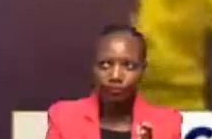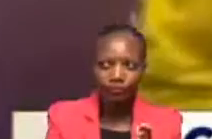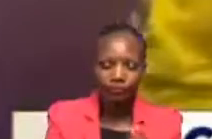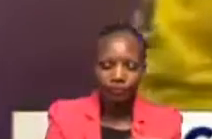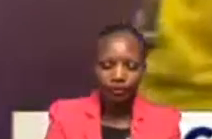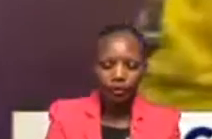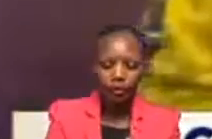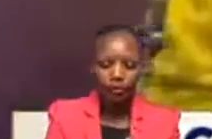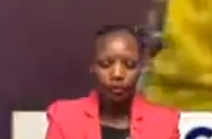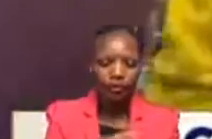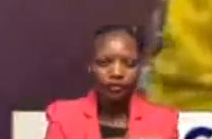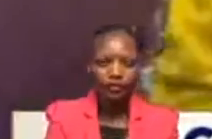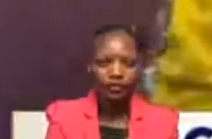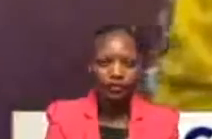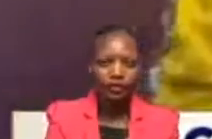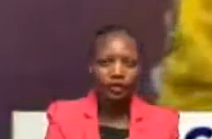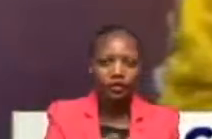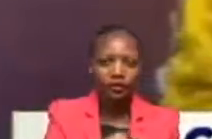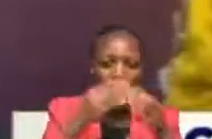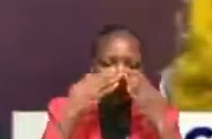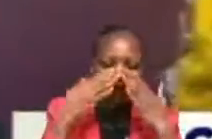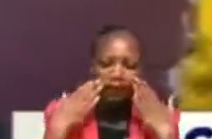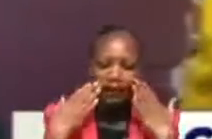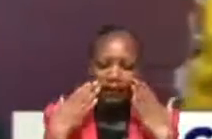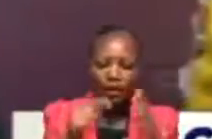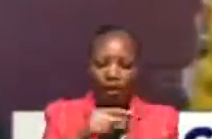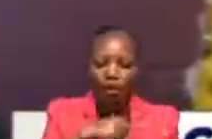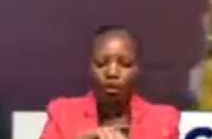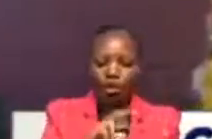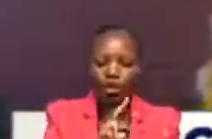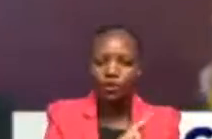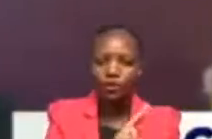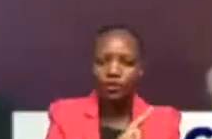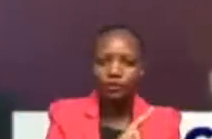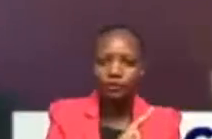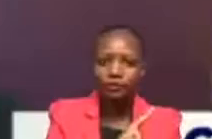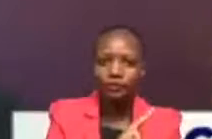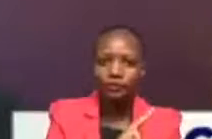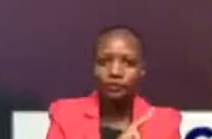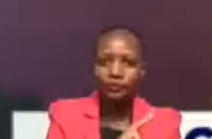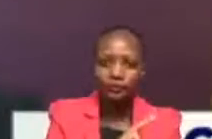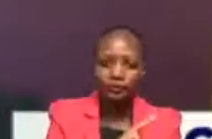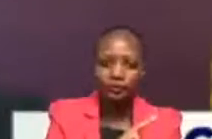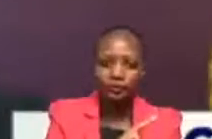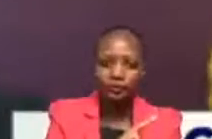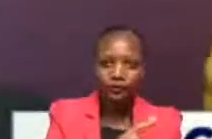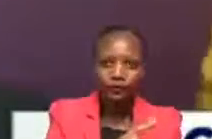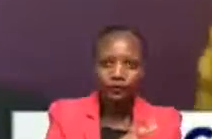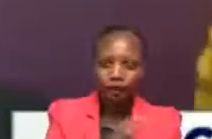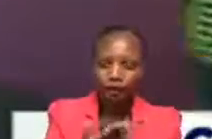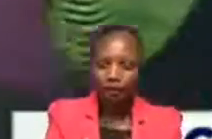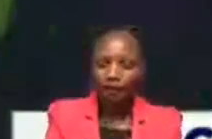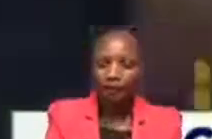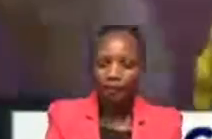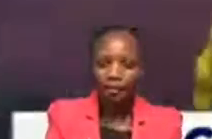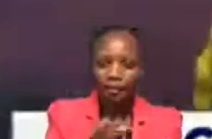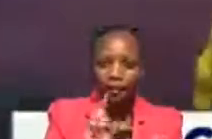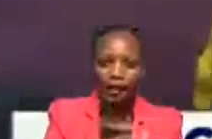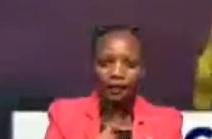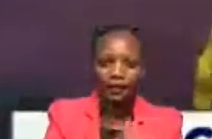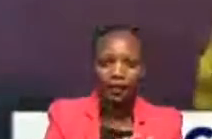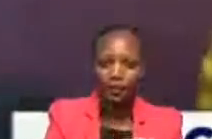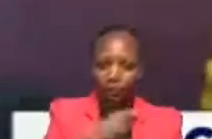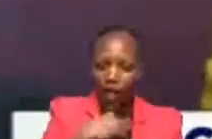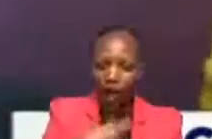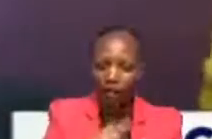gloves pamoja na masks ambayo tunatumia kwa kufunika pua na kuvaa mikononi. Unapata kuna